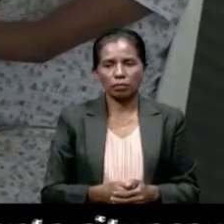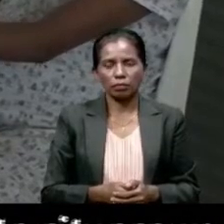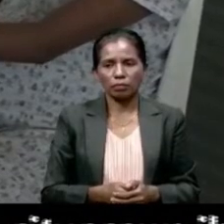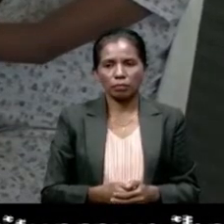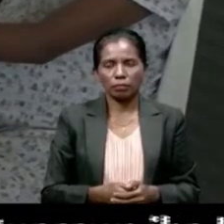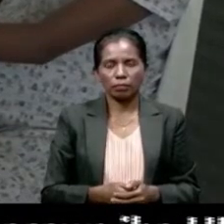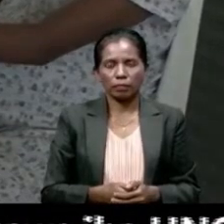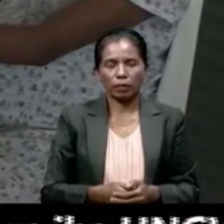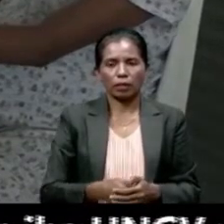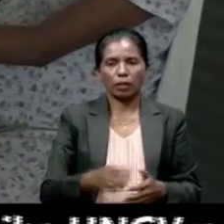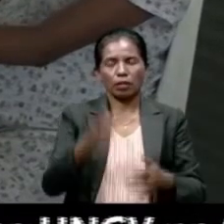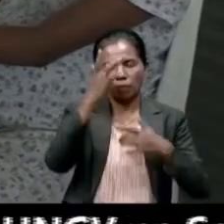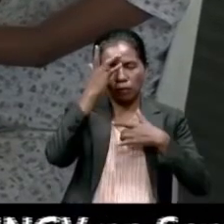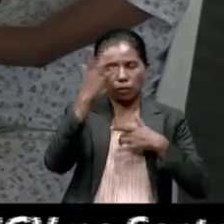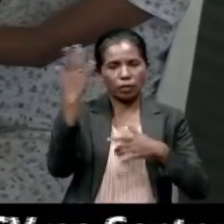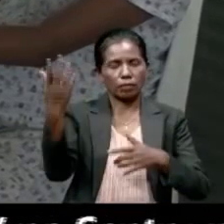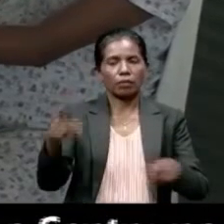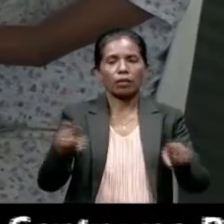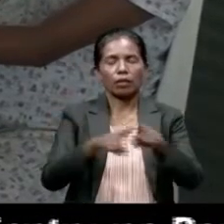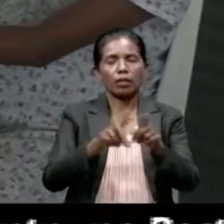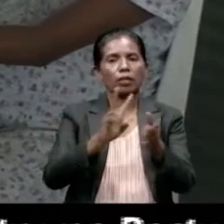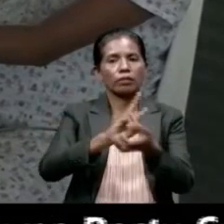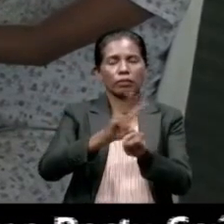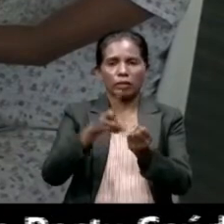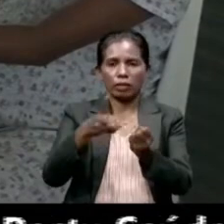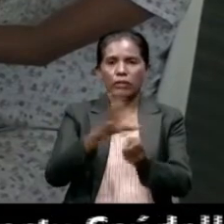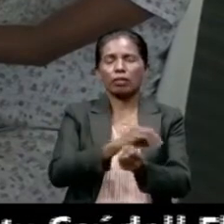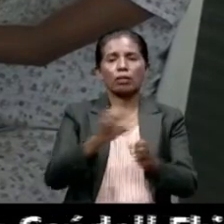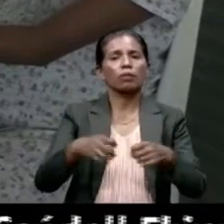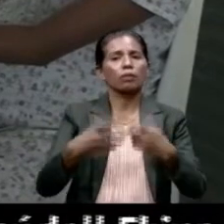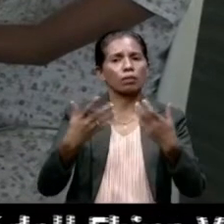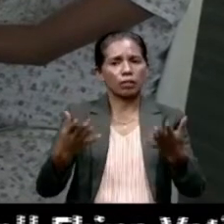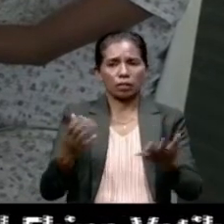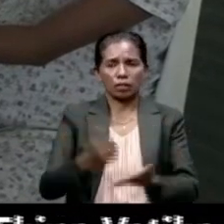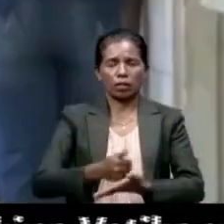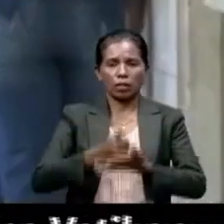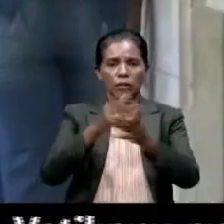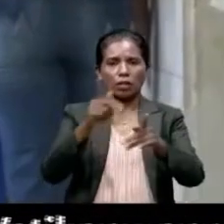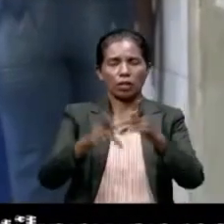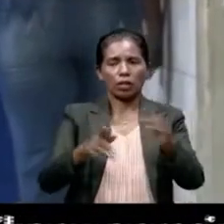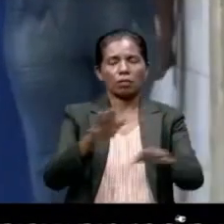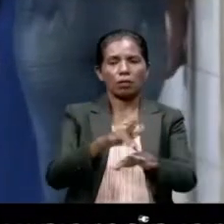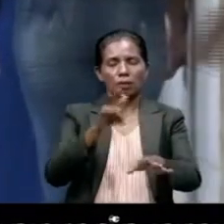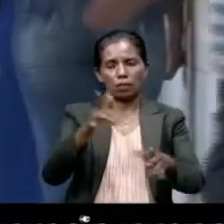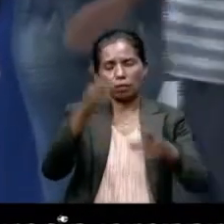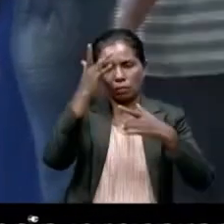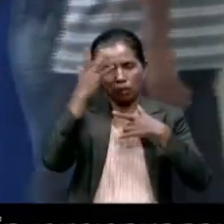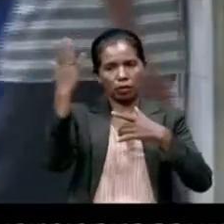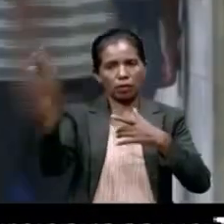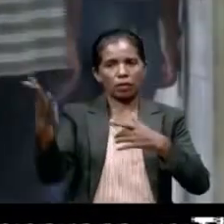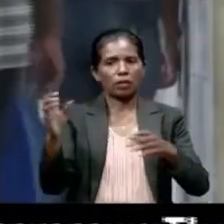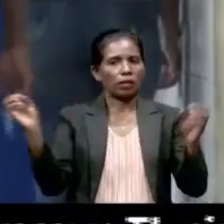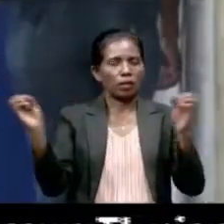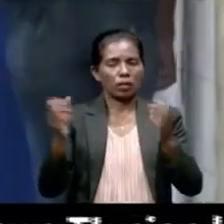Virus refere considera hanesa moça virus siracelo, mai be o insa atu atende ema ho afetado virus refere makla